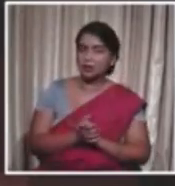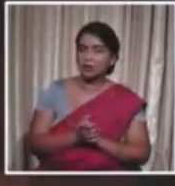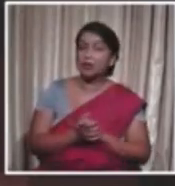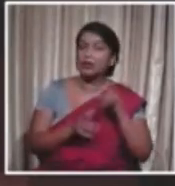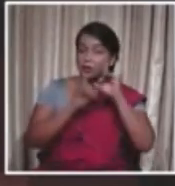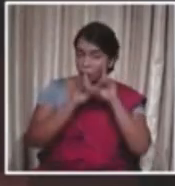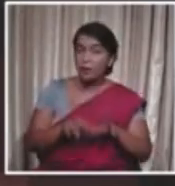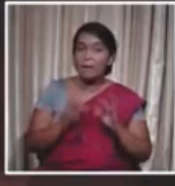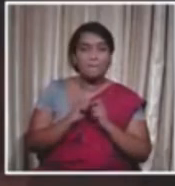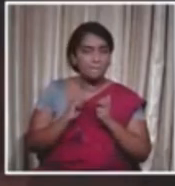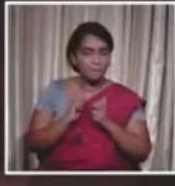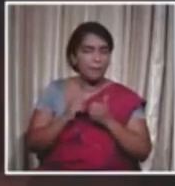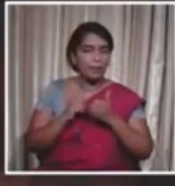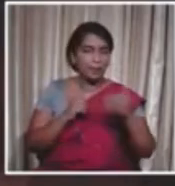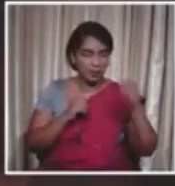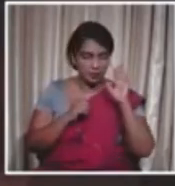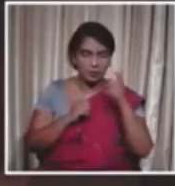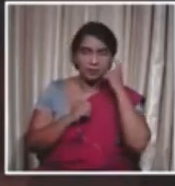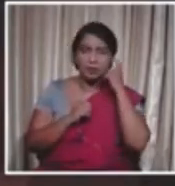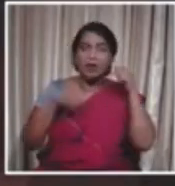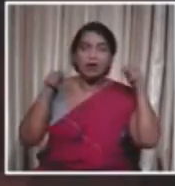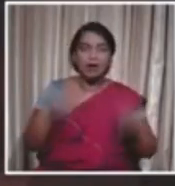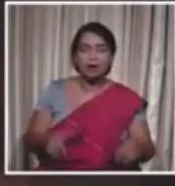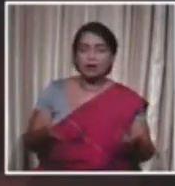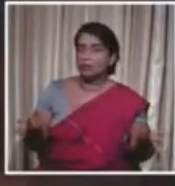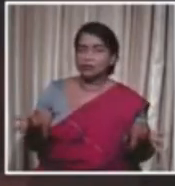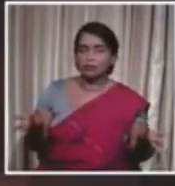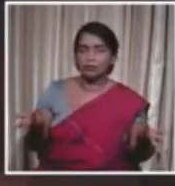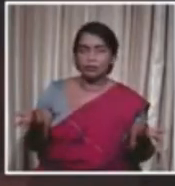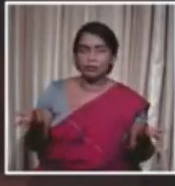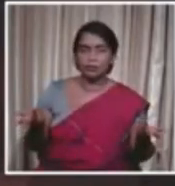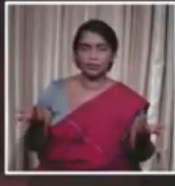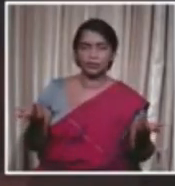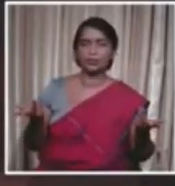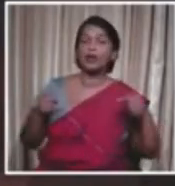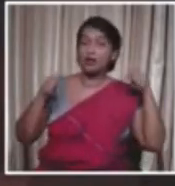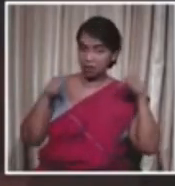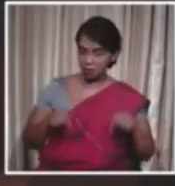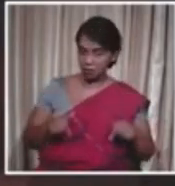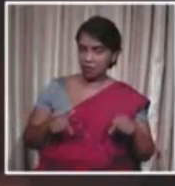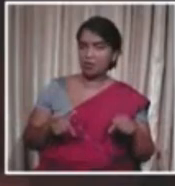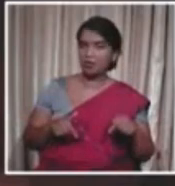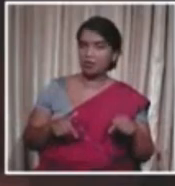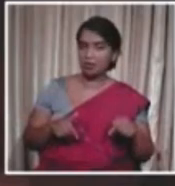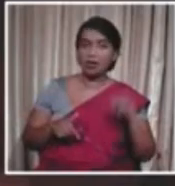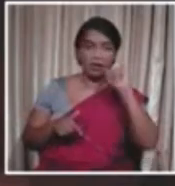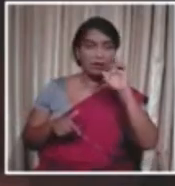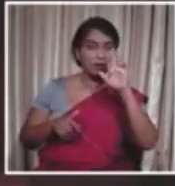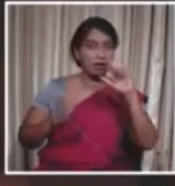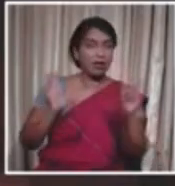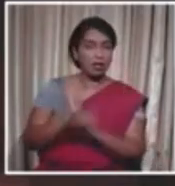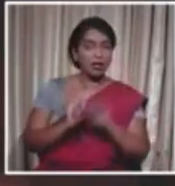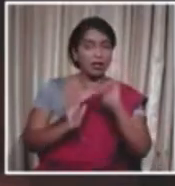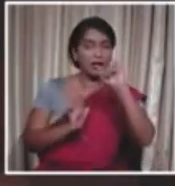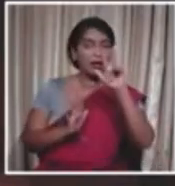මෙවන් තත්ත්වයක් තුල අද මොකද සිදුවලා තිබෙන්නේ අද 69 ලක්ෂයක